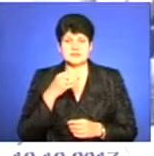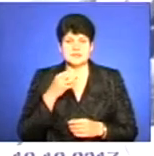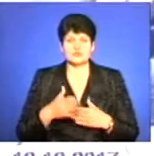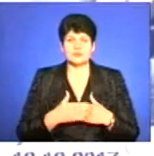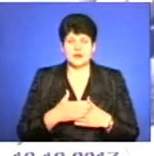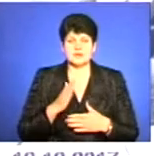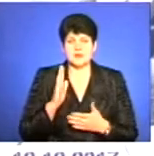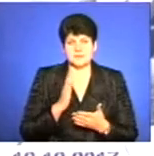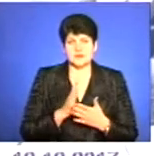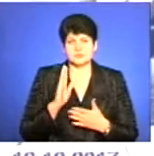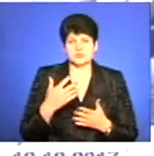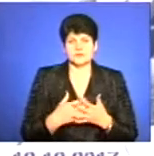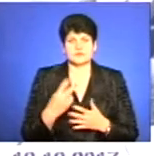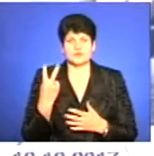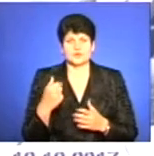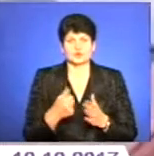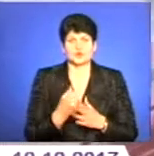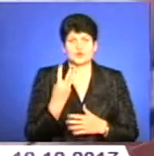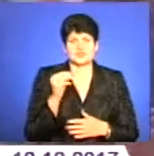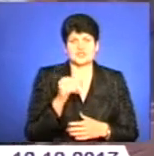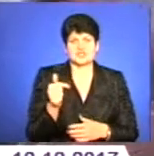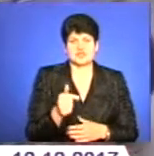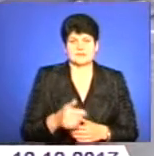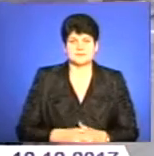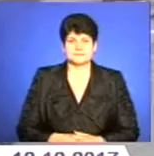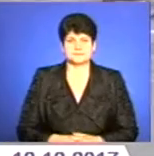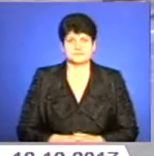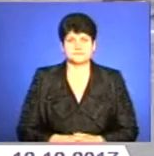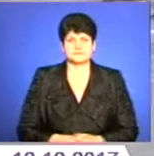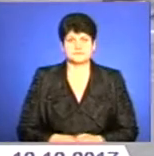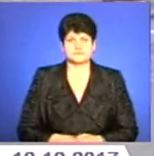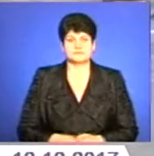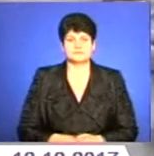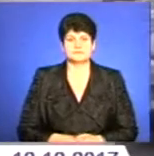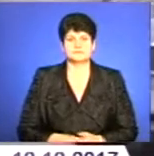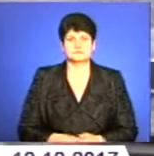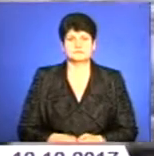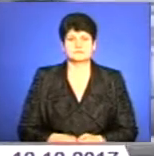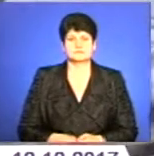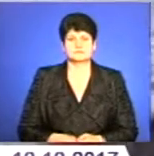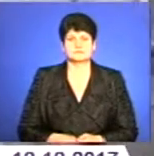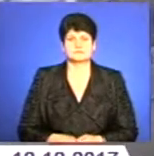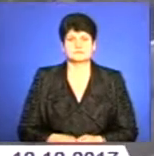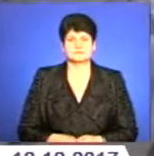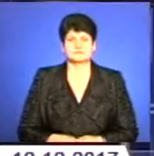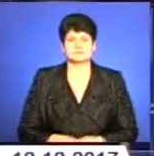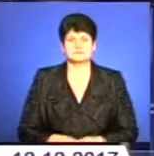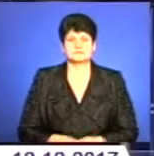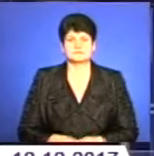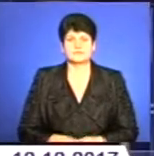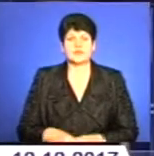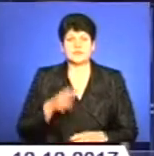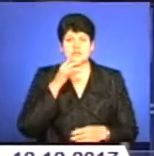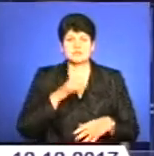має становити щонайменше від 2 до 3 тисяч гривень. Соломія Струс, Андрій Бодак, Оксана Галіяш, Вісті ТТБ. Під